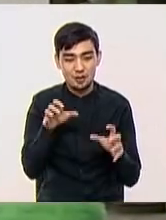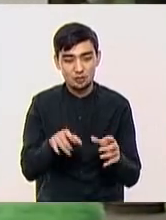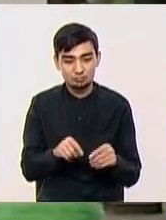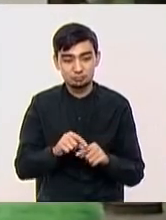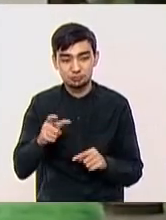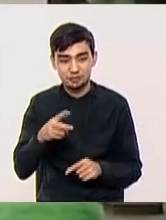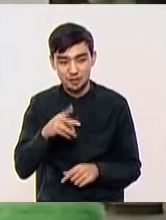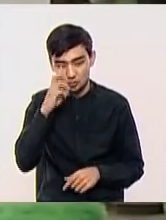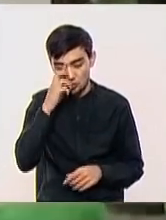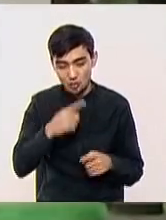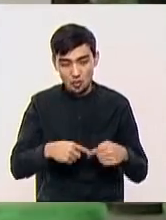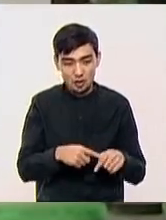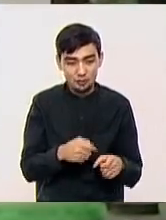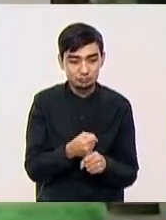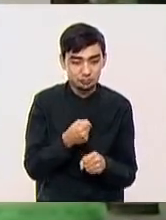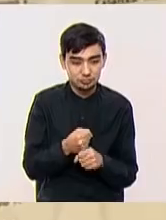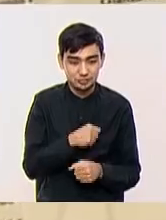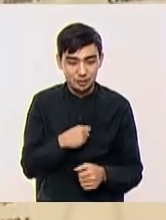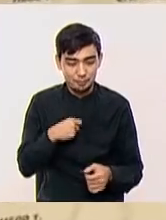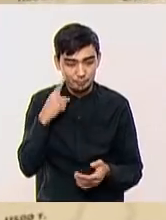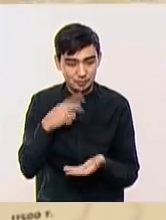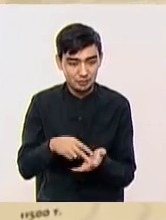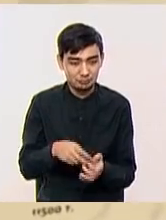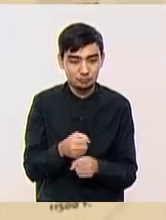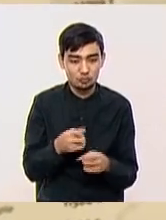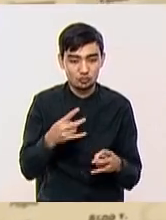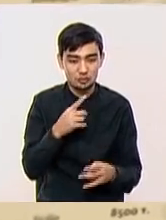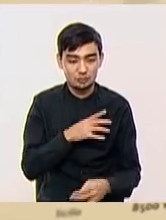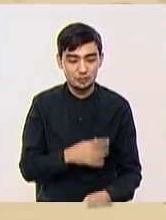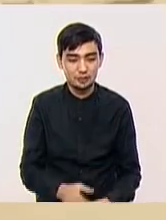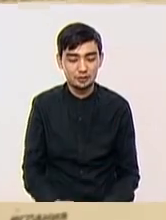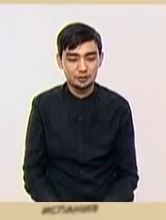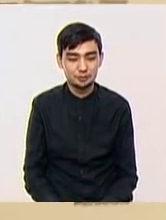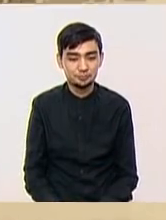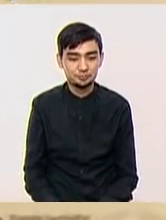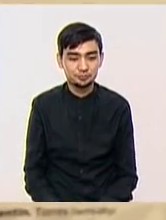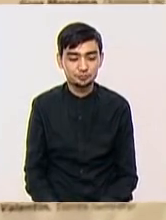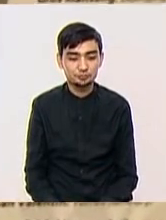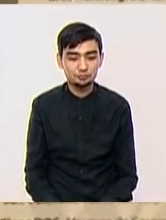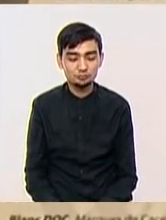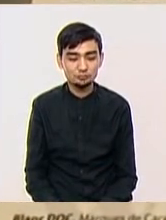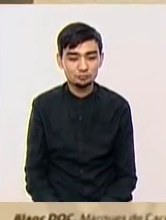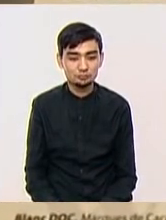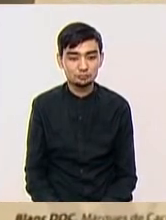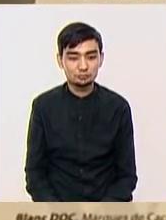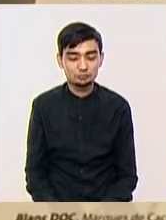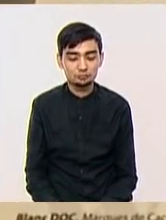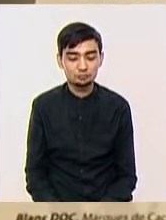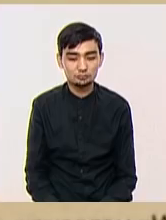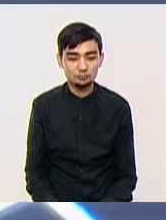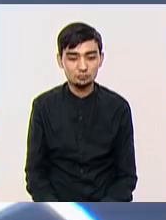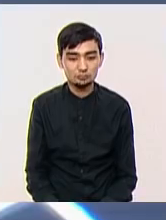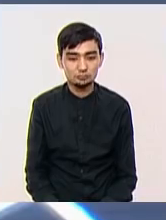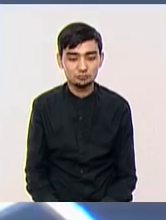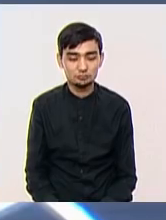асыруды мемлекеттік органдар жүйелеп қолға алу керек, дейді мамандар. Абай Нұржанұлы, Рахымжан Ысқақов, Информ бюро.